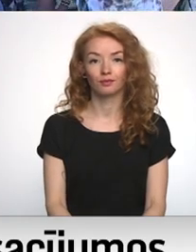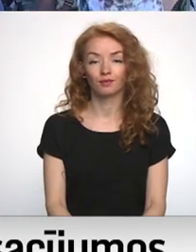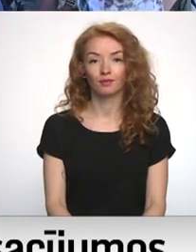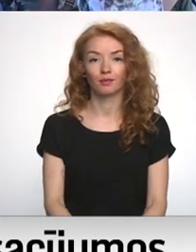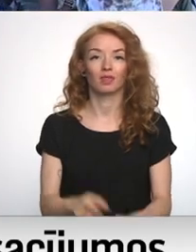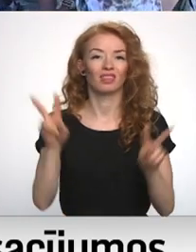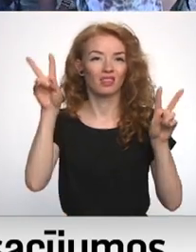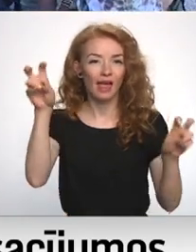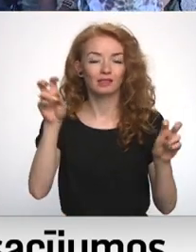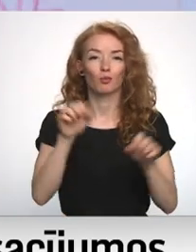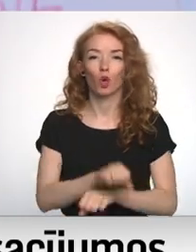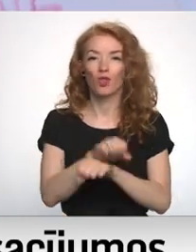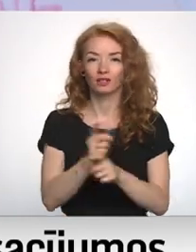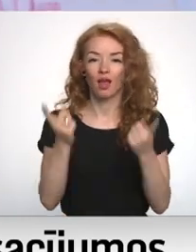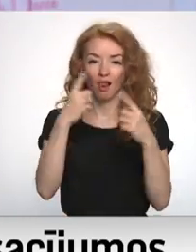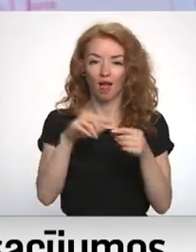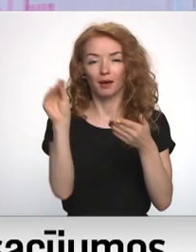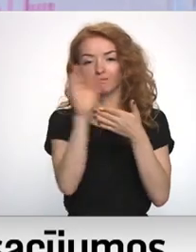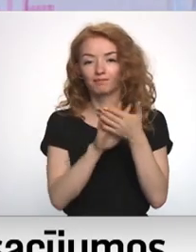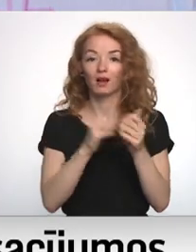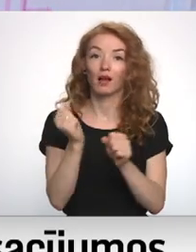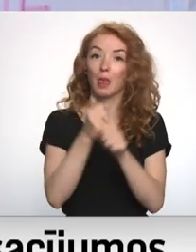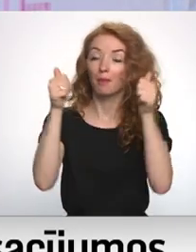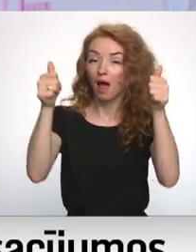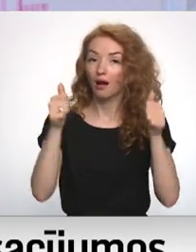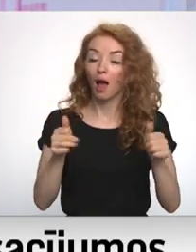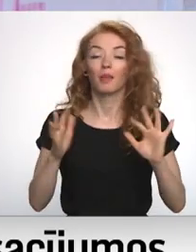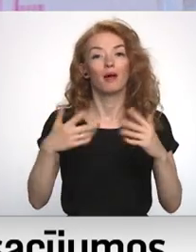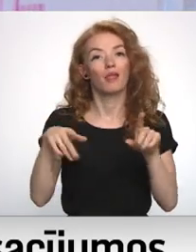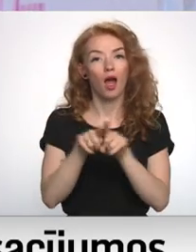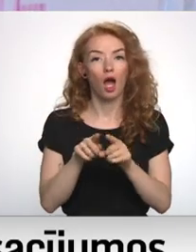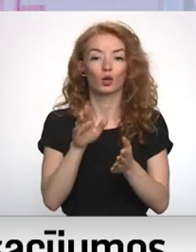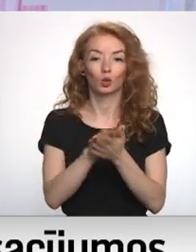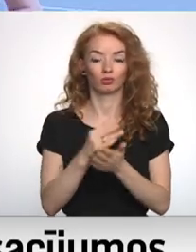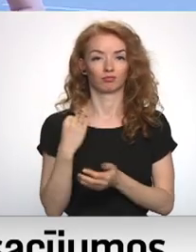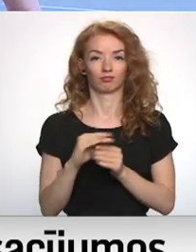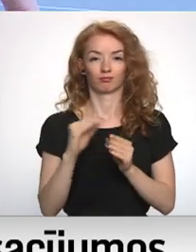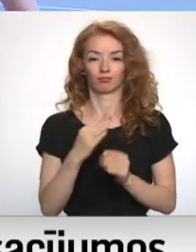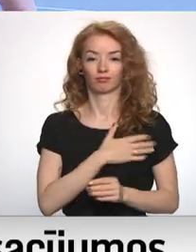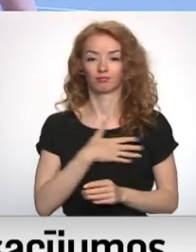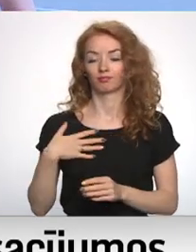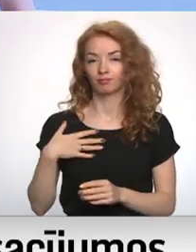Simboliski teksti protesta laikā parādījās ne tikai uz plakātiem, bet arī uz protestētāju krūtīm.